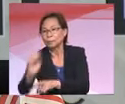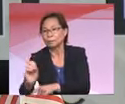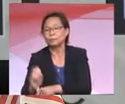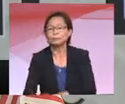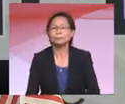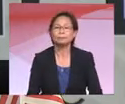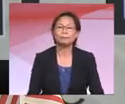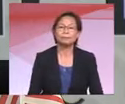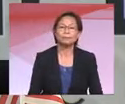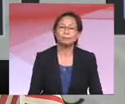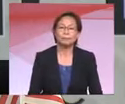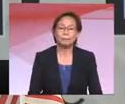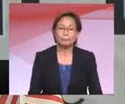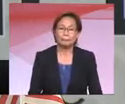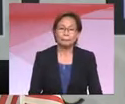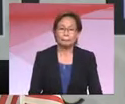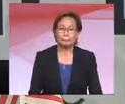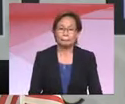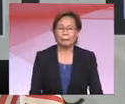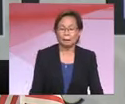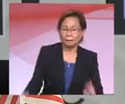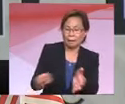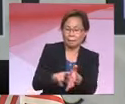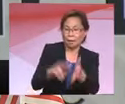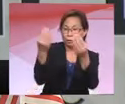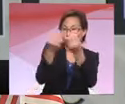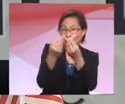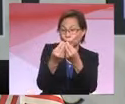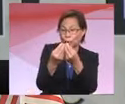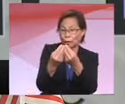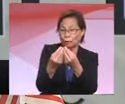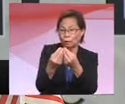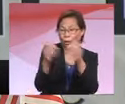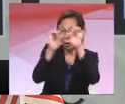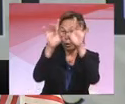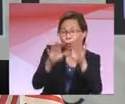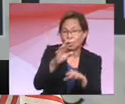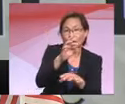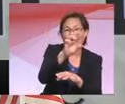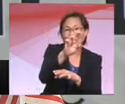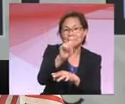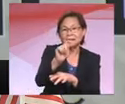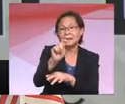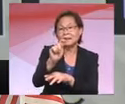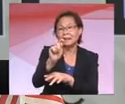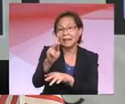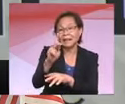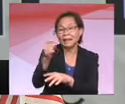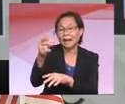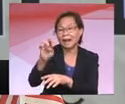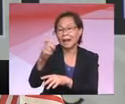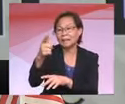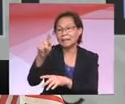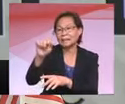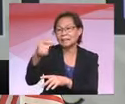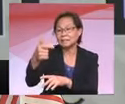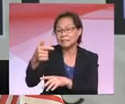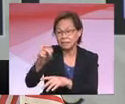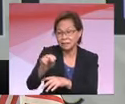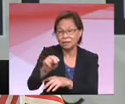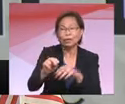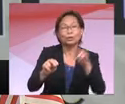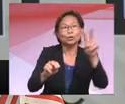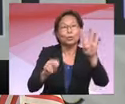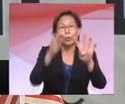0.05%. Dimaklumkan juga laporan jumlah kumulatif ujian RTK antigen sehingga 24